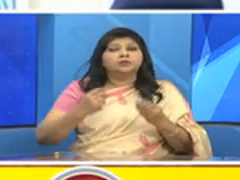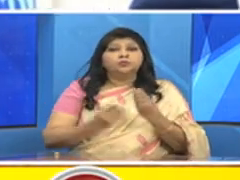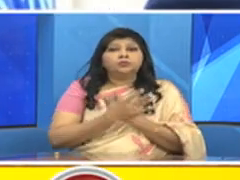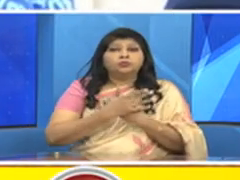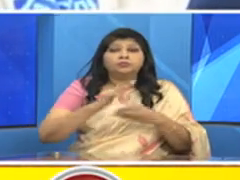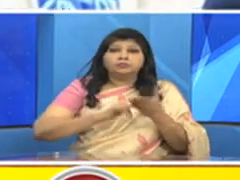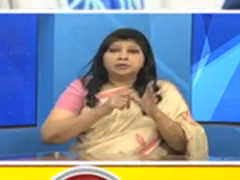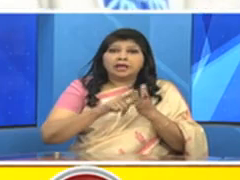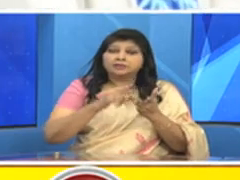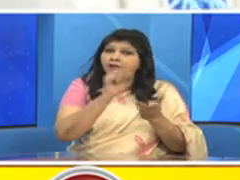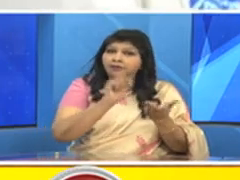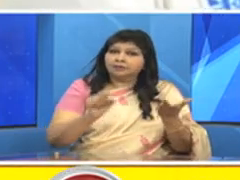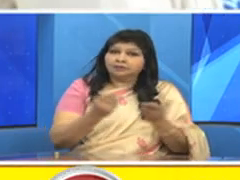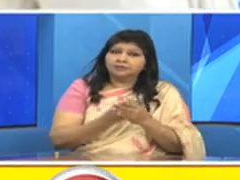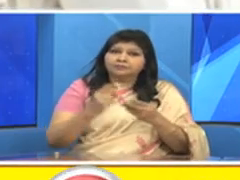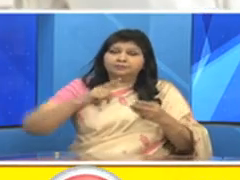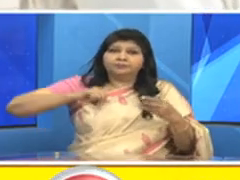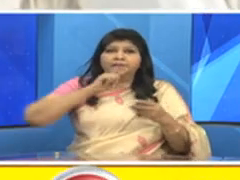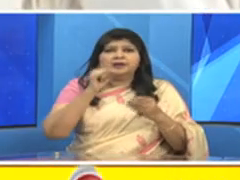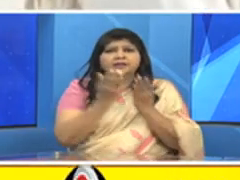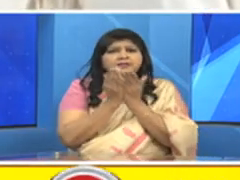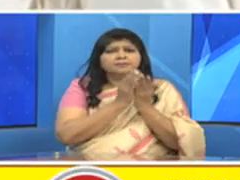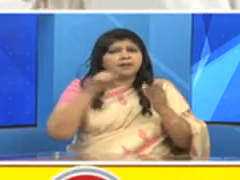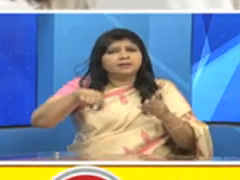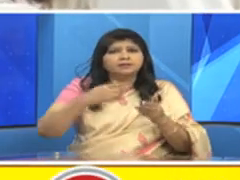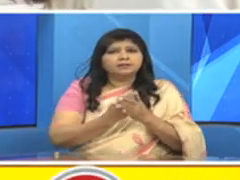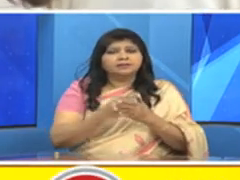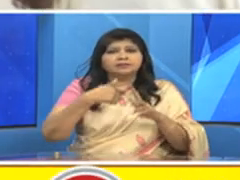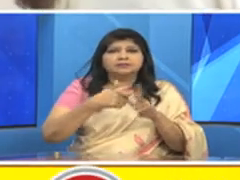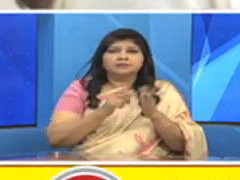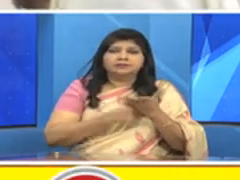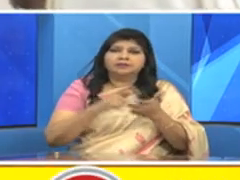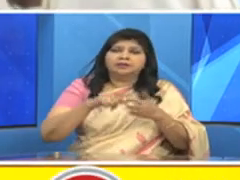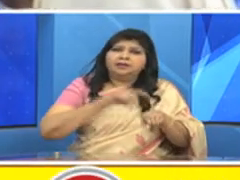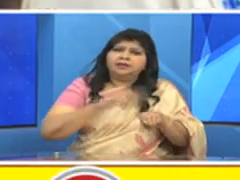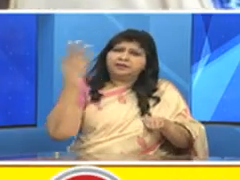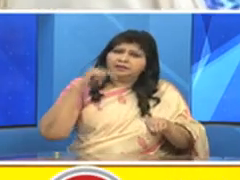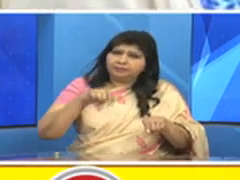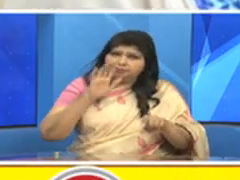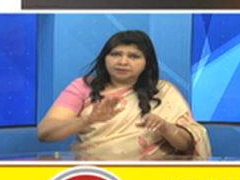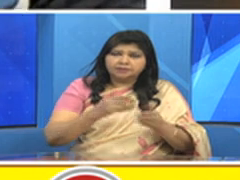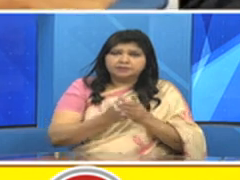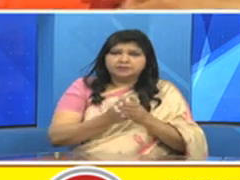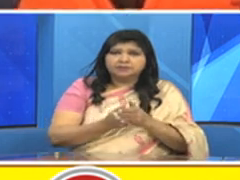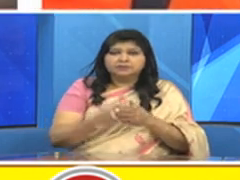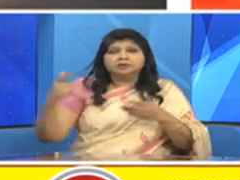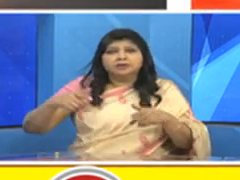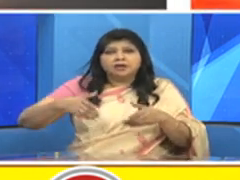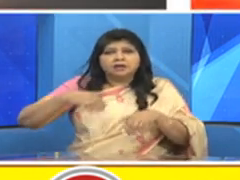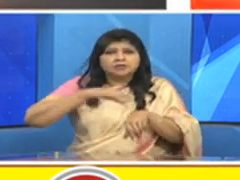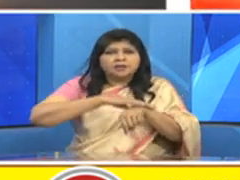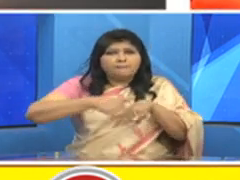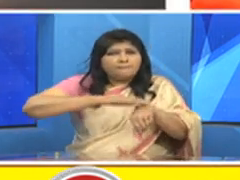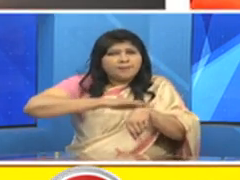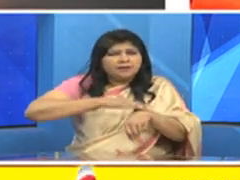रिकॉर्ड बनाया। 10 स्टैंडर्ड में पढ़ने वाली करीना के लिए एक समय ऐसे भी आया जब नी इंजरी के चलते